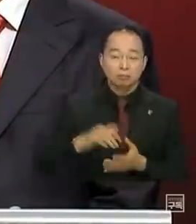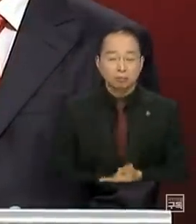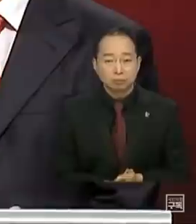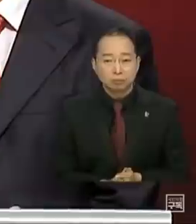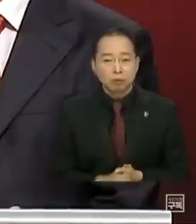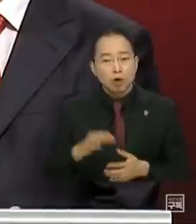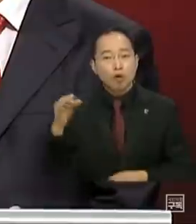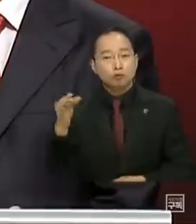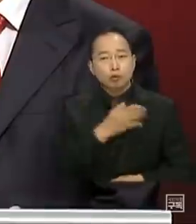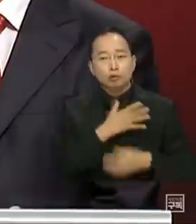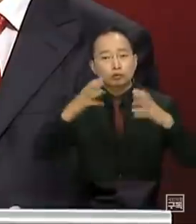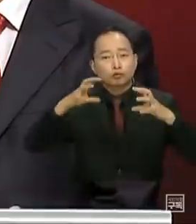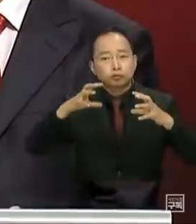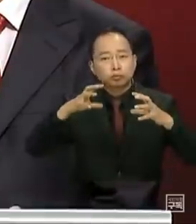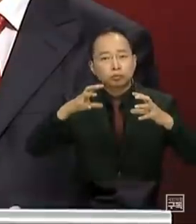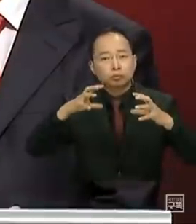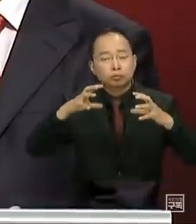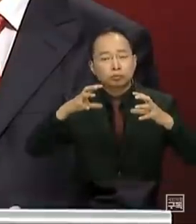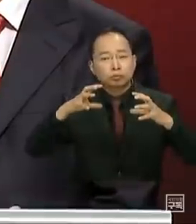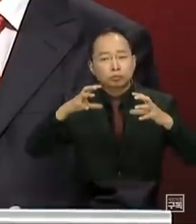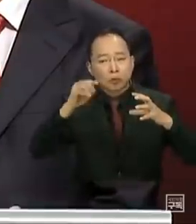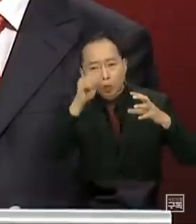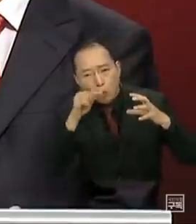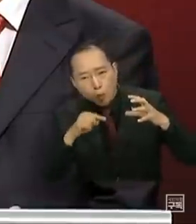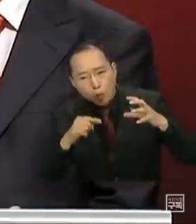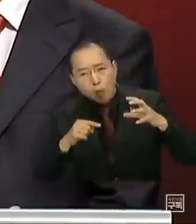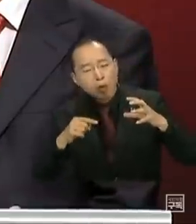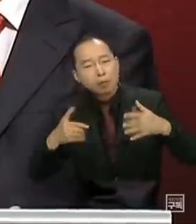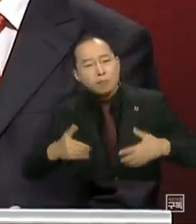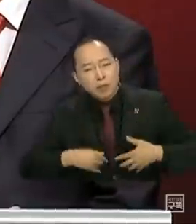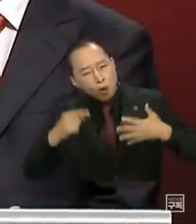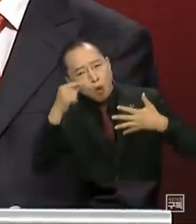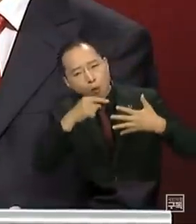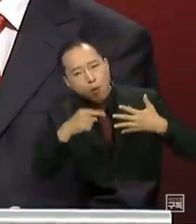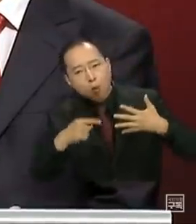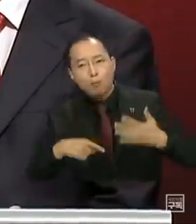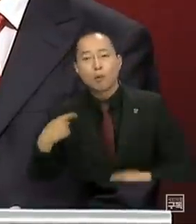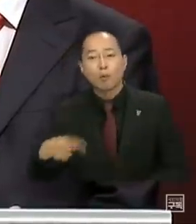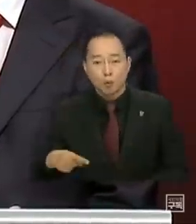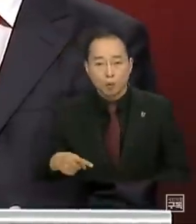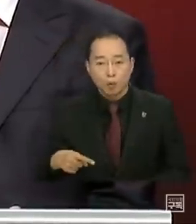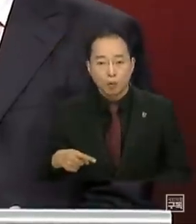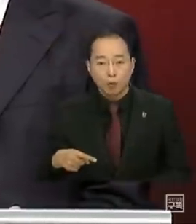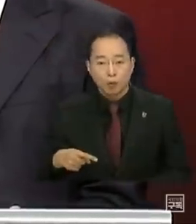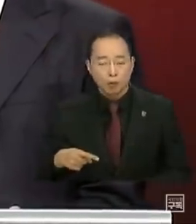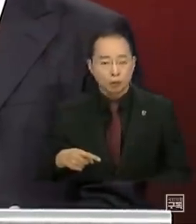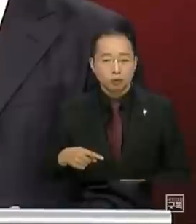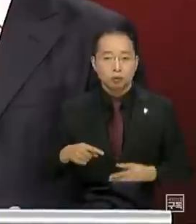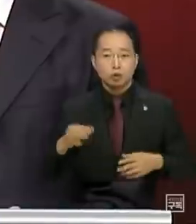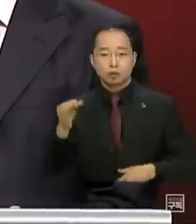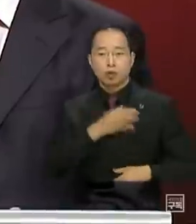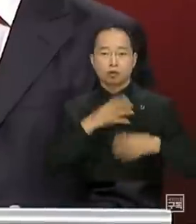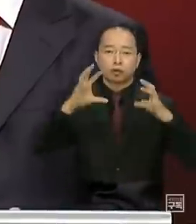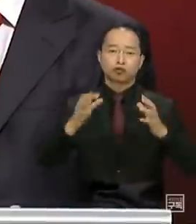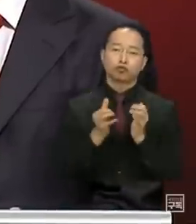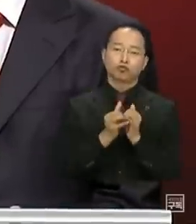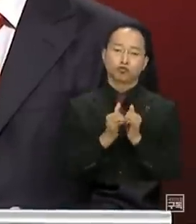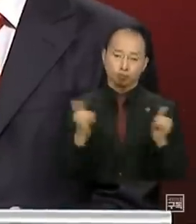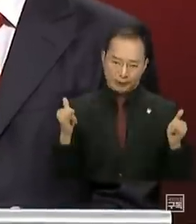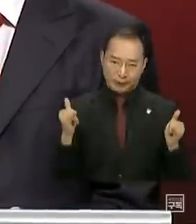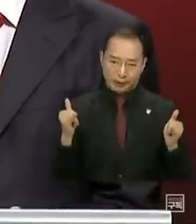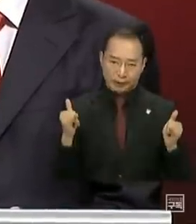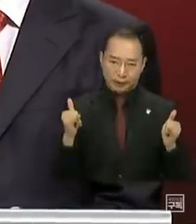선진국이란 무엇인가? 국가가 갖춰야 될 선진국이 갖춰야 될 요소가 있을 것이고 뭐 선진국 국민들이 갖게 되는